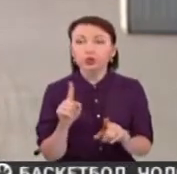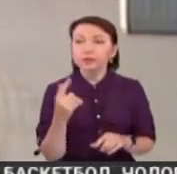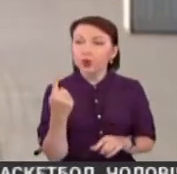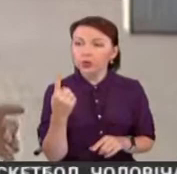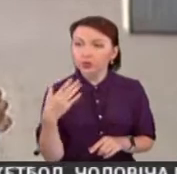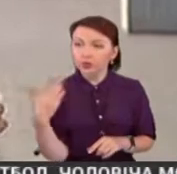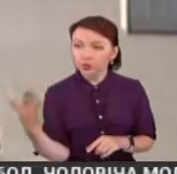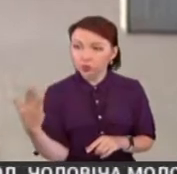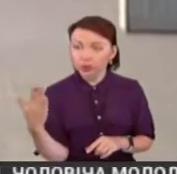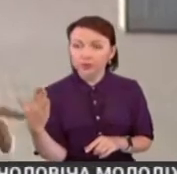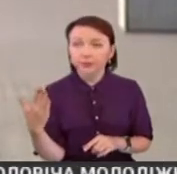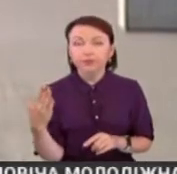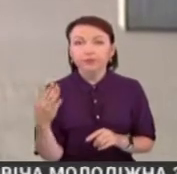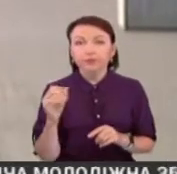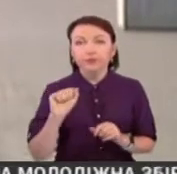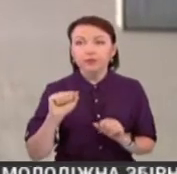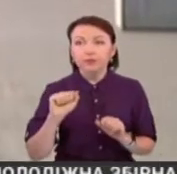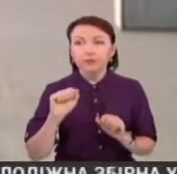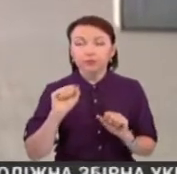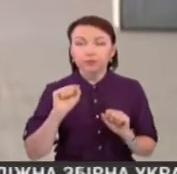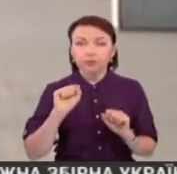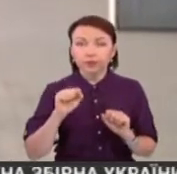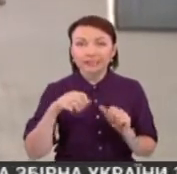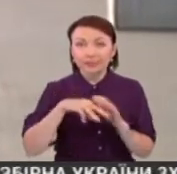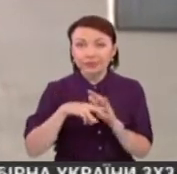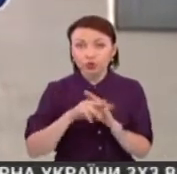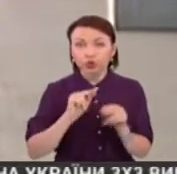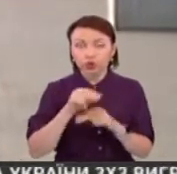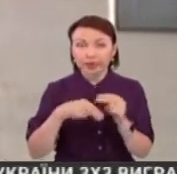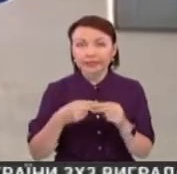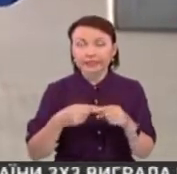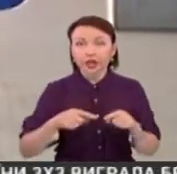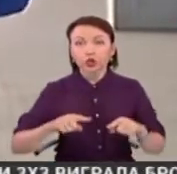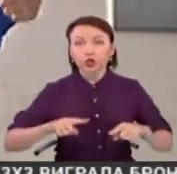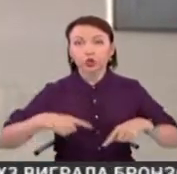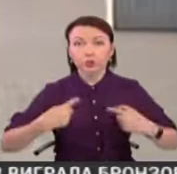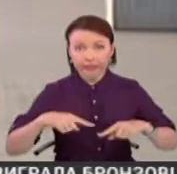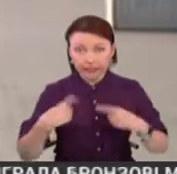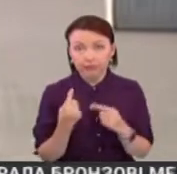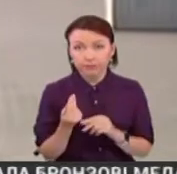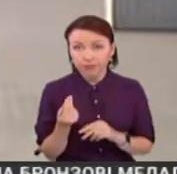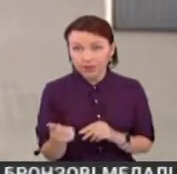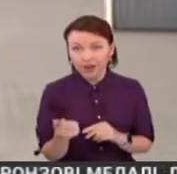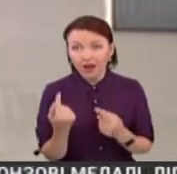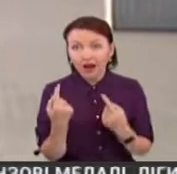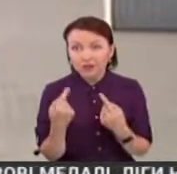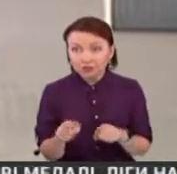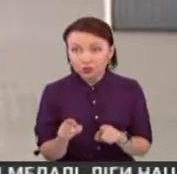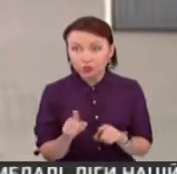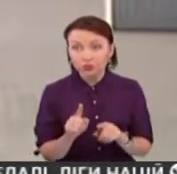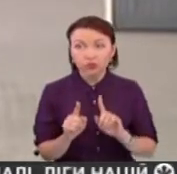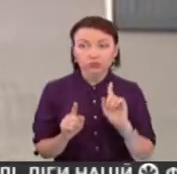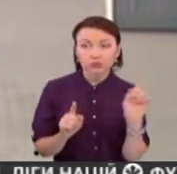сторони в станцію можна потрапити ось зі сторони метро через турнікети, вони платні, А з іншої сторони, ми абсолютно спокійно